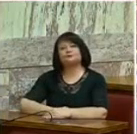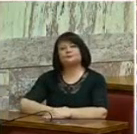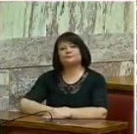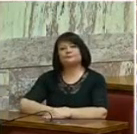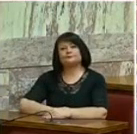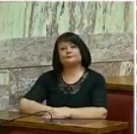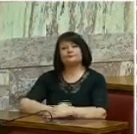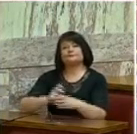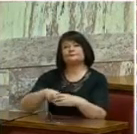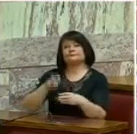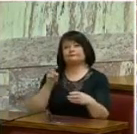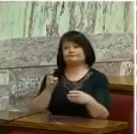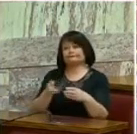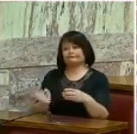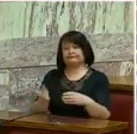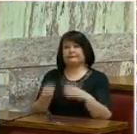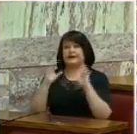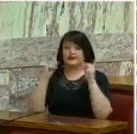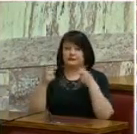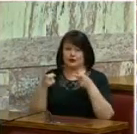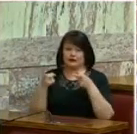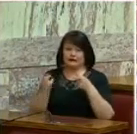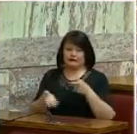αποχώρησε βεβαίως η Νέα Δημοκρατία,